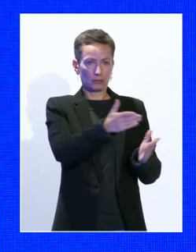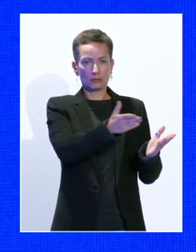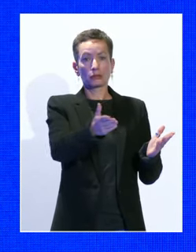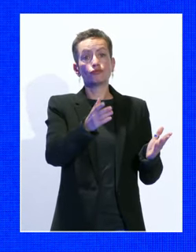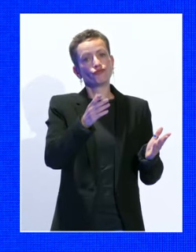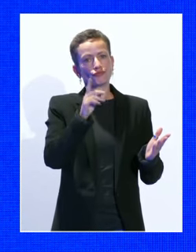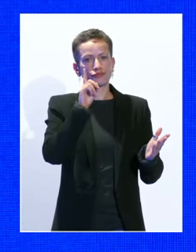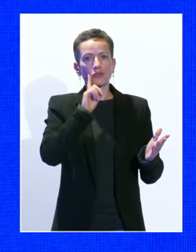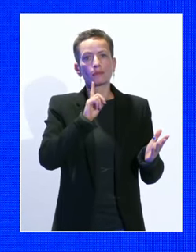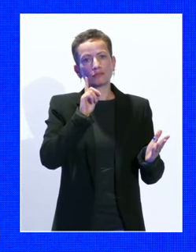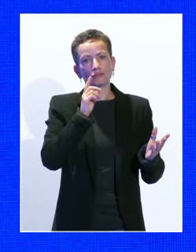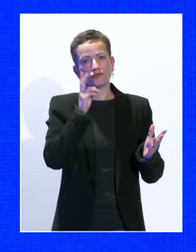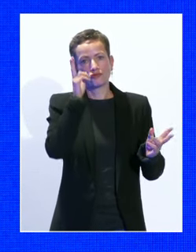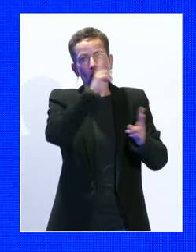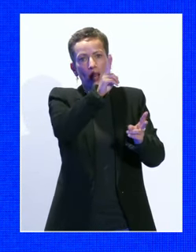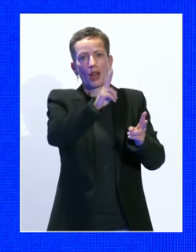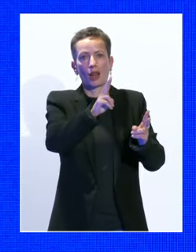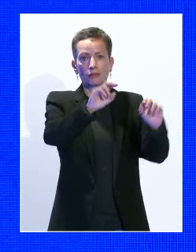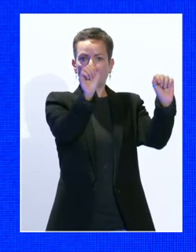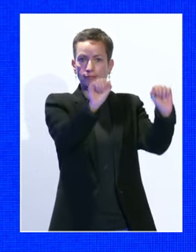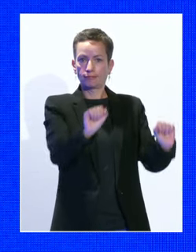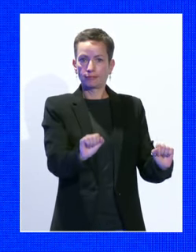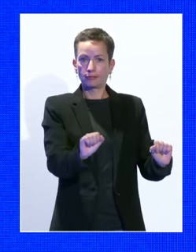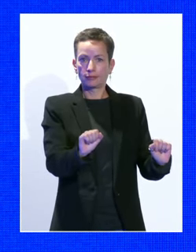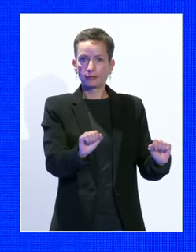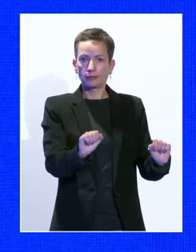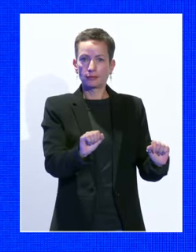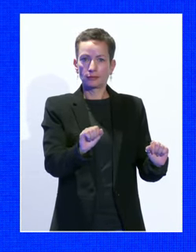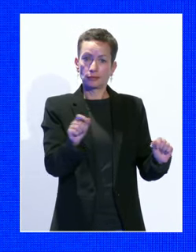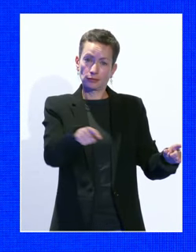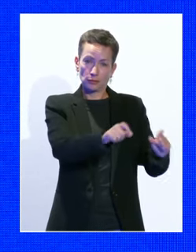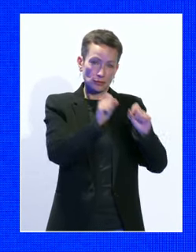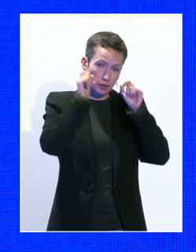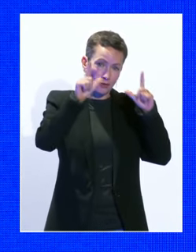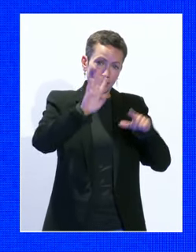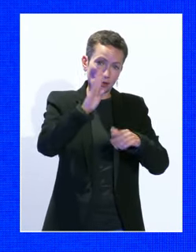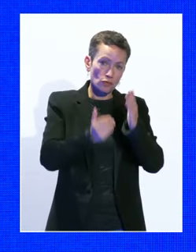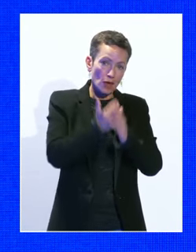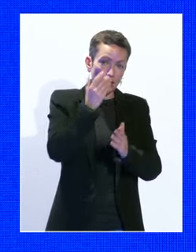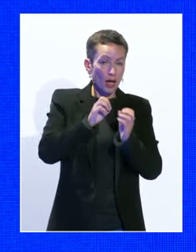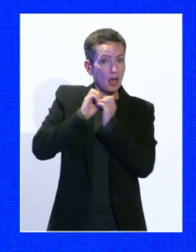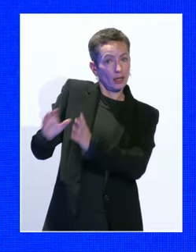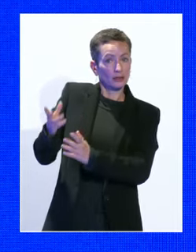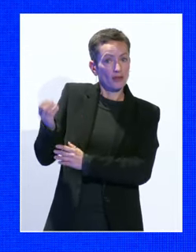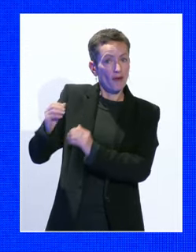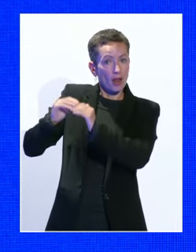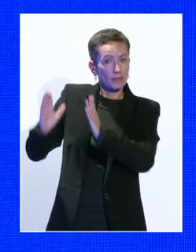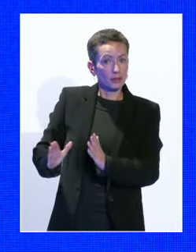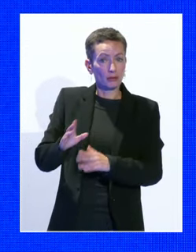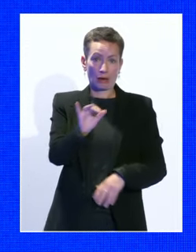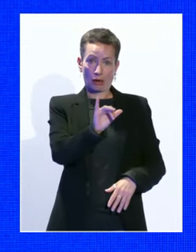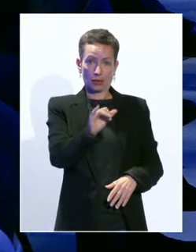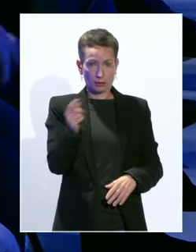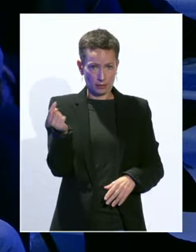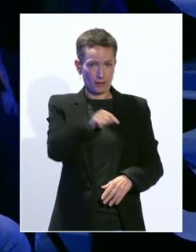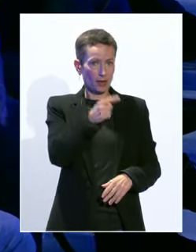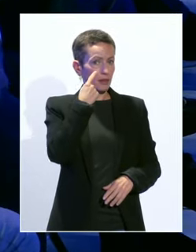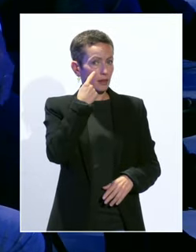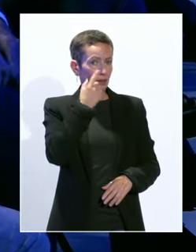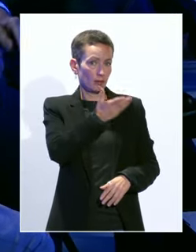souvent celles, qui nettoient les bureaux en se levant à 4 heures et en laissant leurs enfants à la maison.